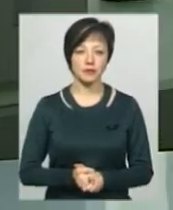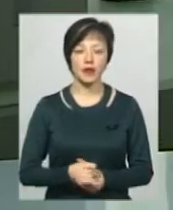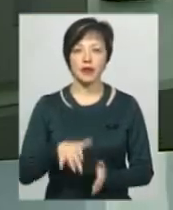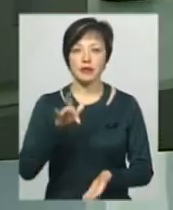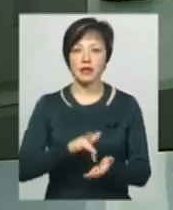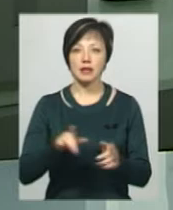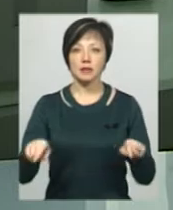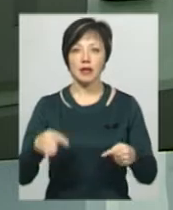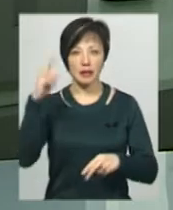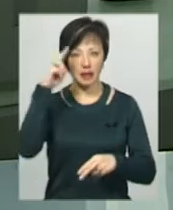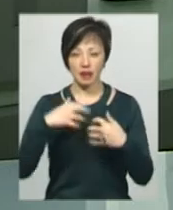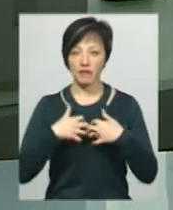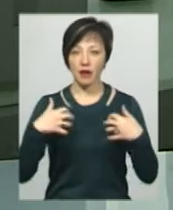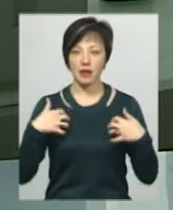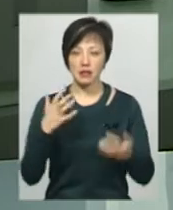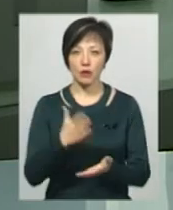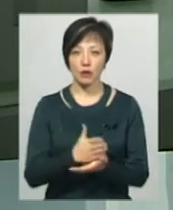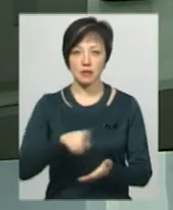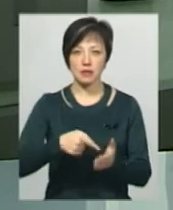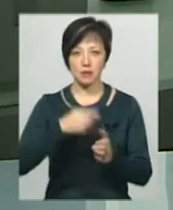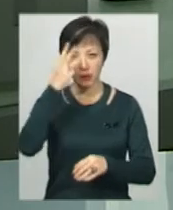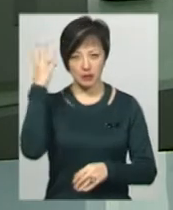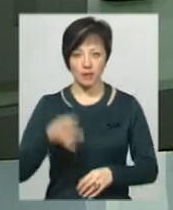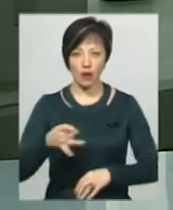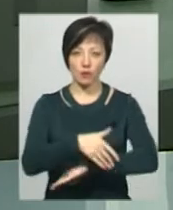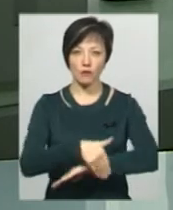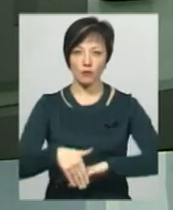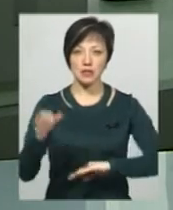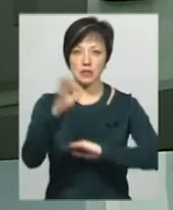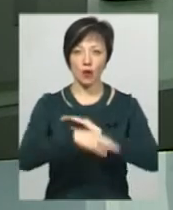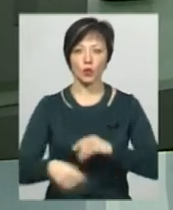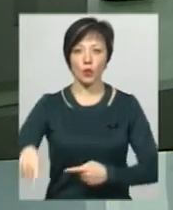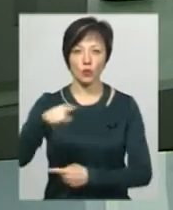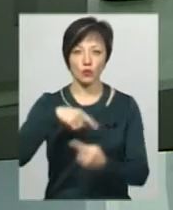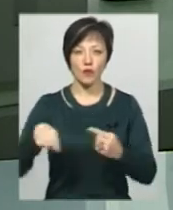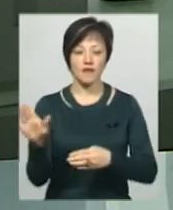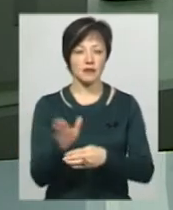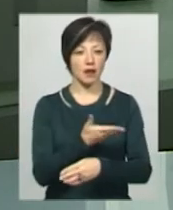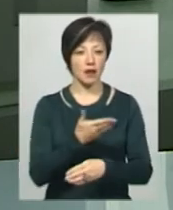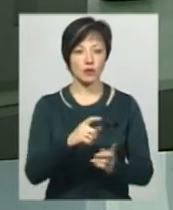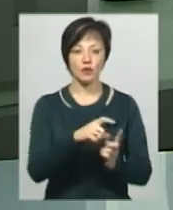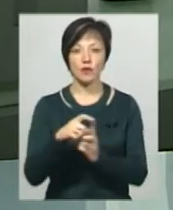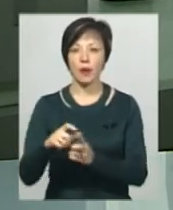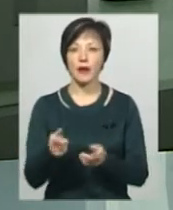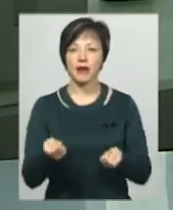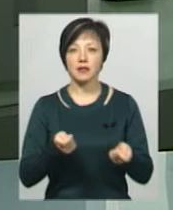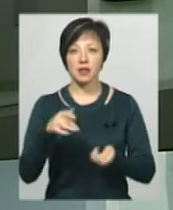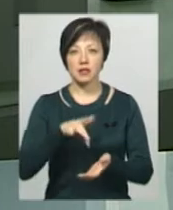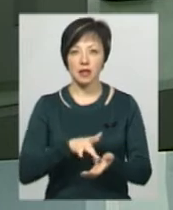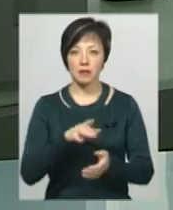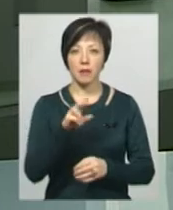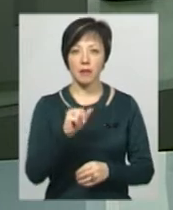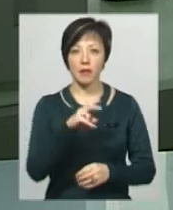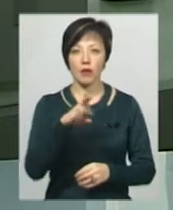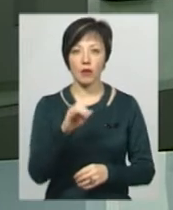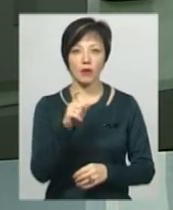Центр реабілітації диких тварин, який знаходиться у Хмельницькому в районі вулиці Західного Кружної, виселяють. За словами керівника центру Сергія